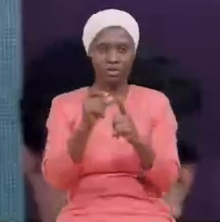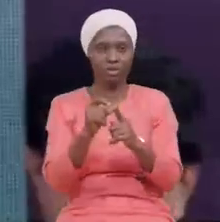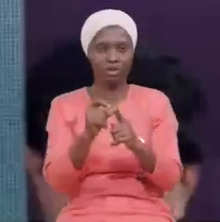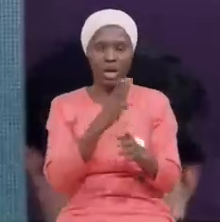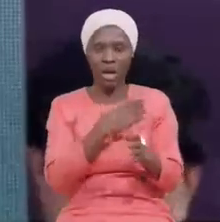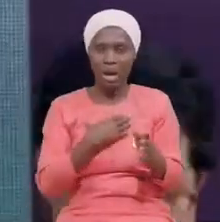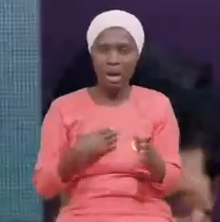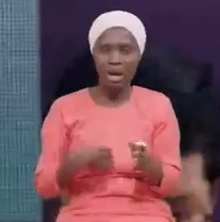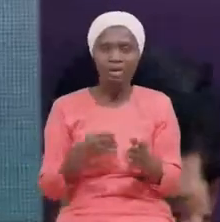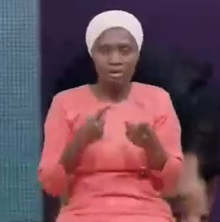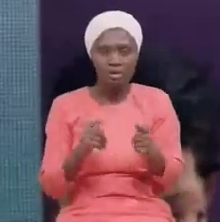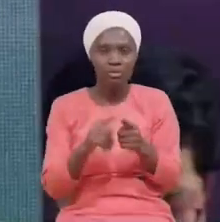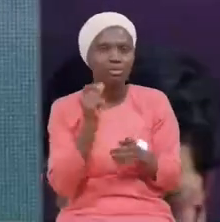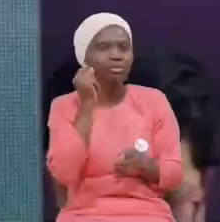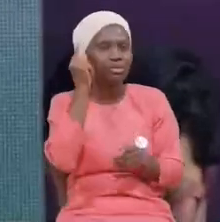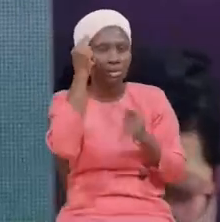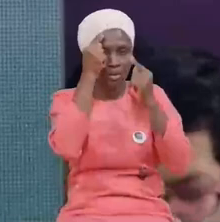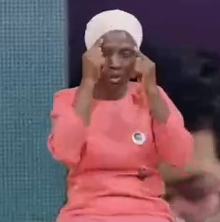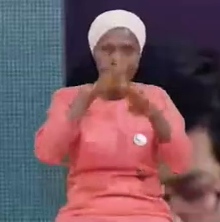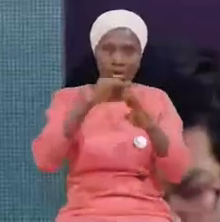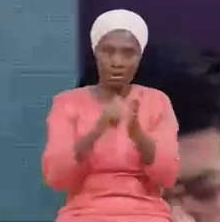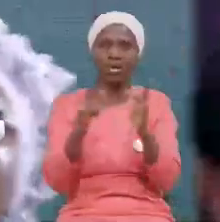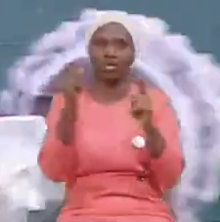mot, vous expliquez ce mot,